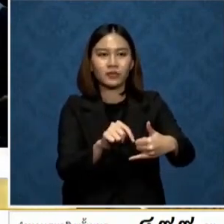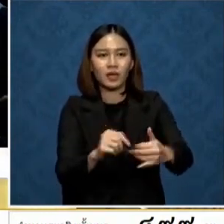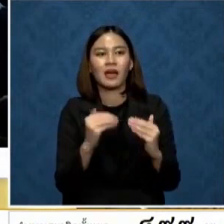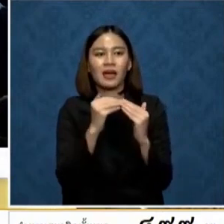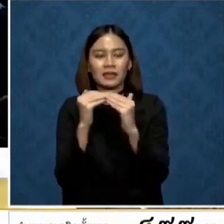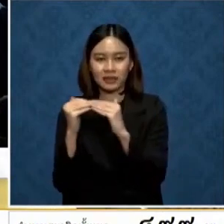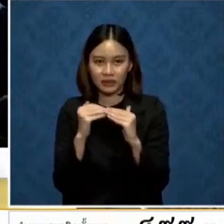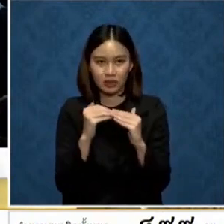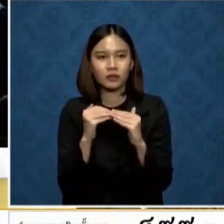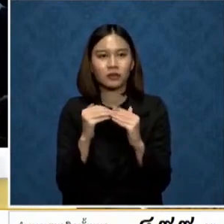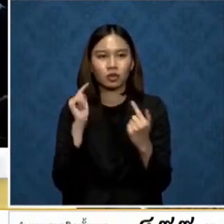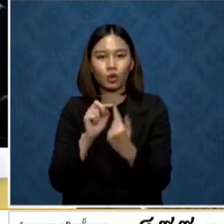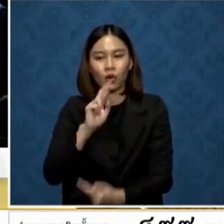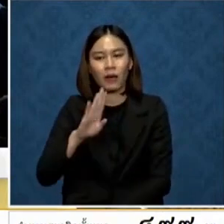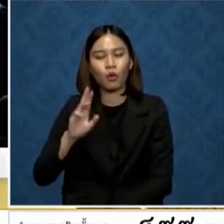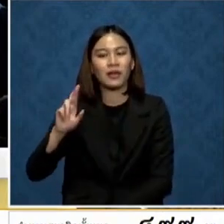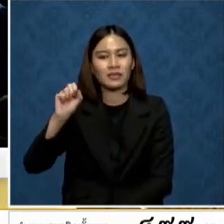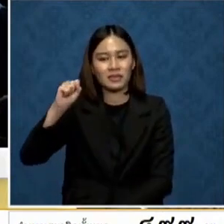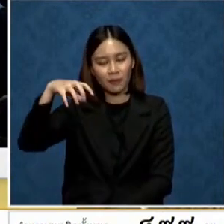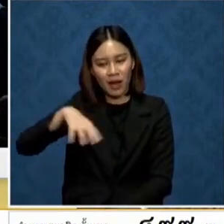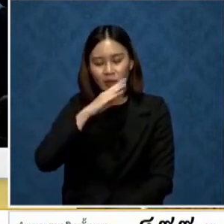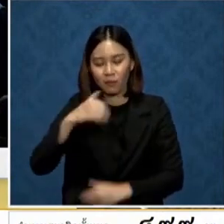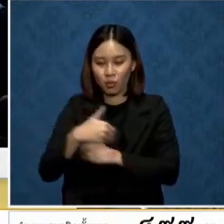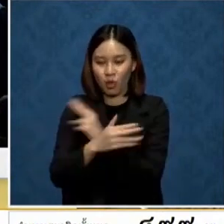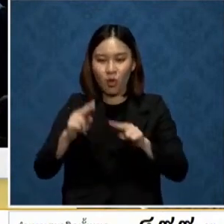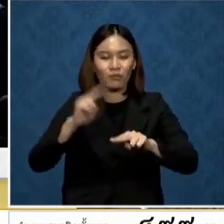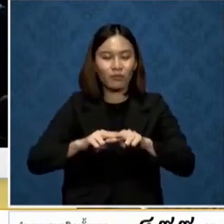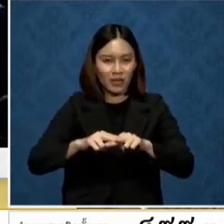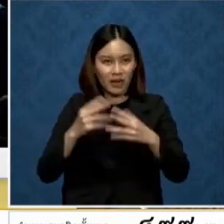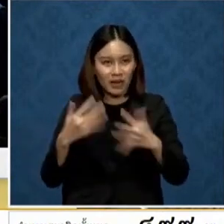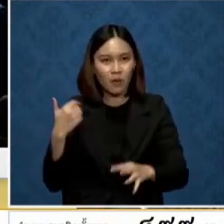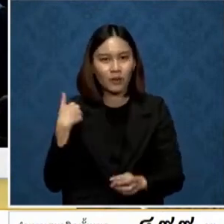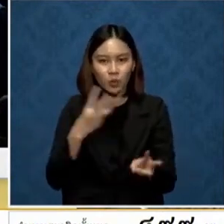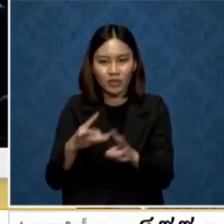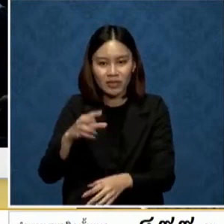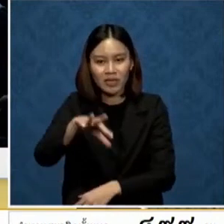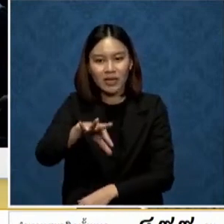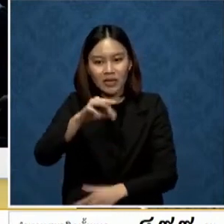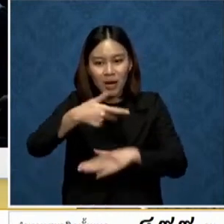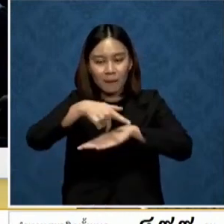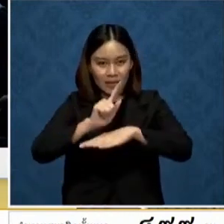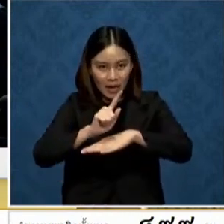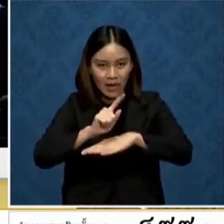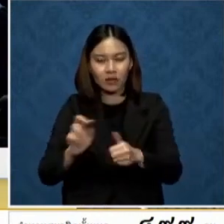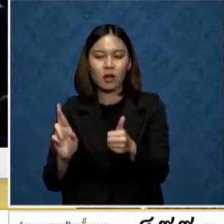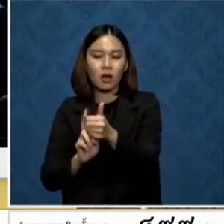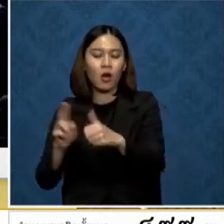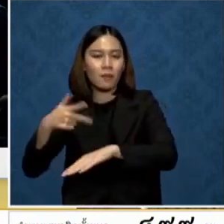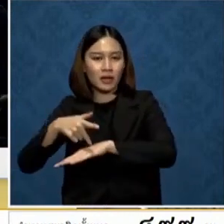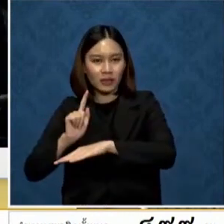สิทธิในระบบรัฐสภานี้เมื่อเราไปนั่งในห้องแล้วเนี่ยก็มีการเลือกเลือกประธานเลือกรอง